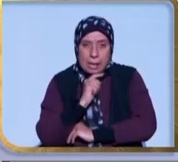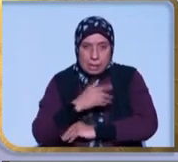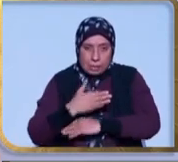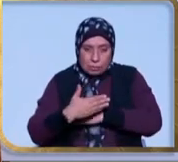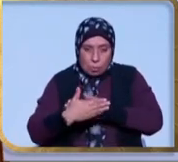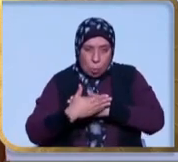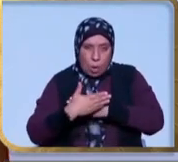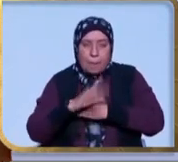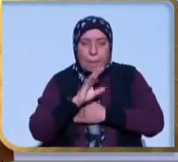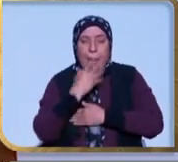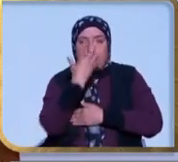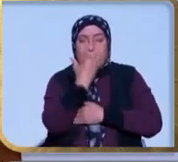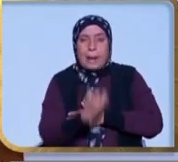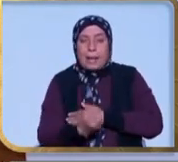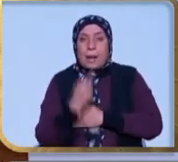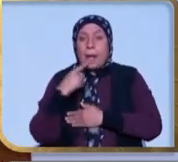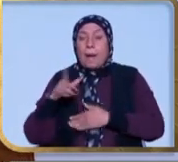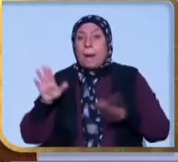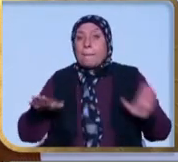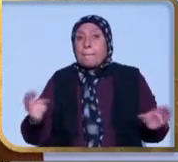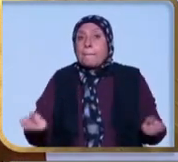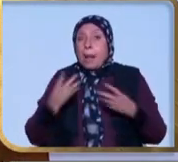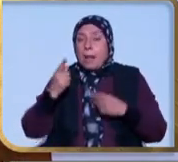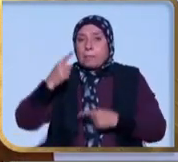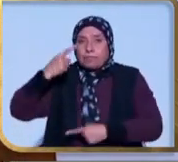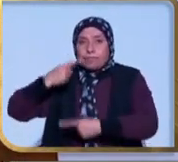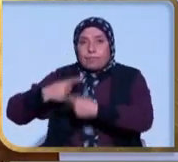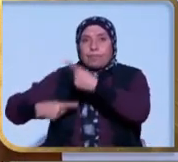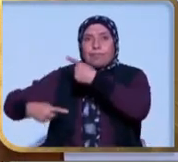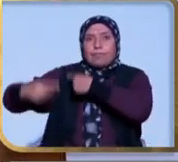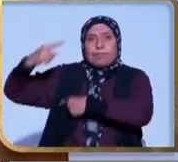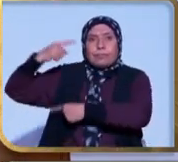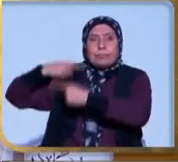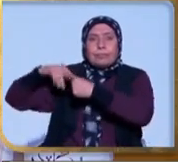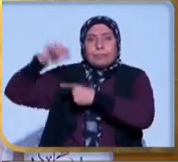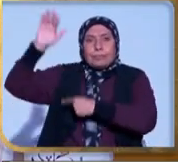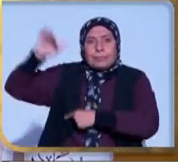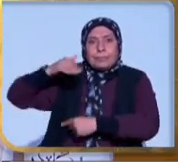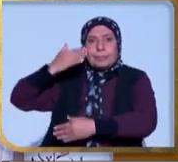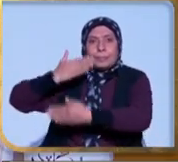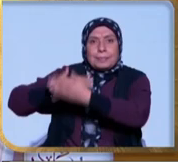يتعاقبون فيكم ملائكة بالليل والنهار كما أخبر النبي عليه الصلاة والسلام،